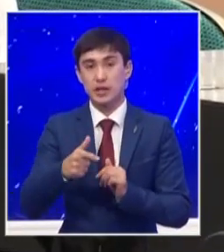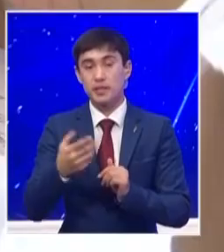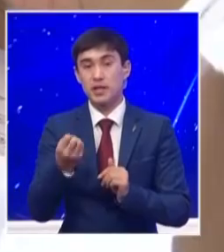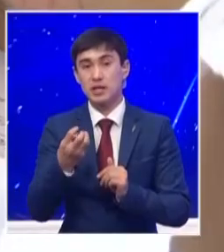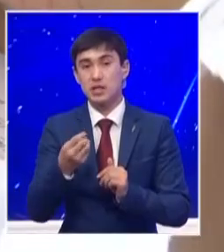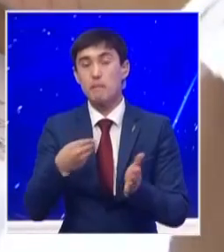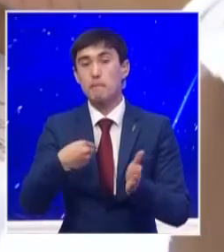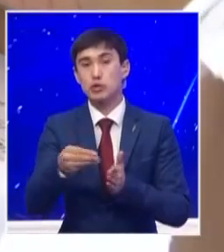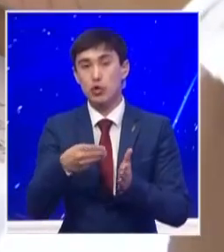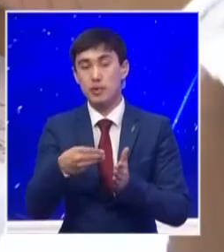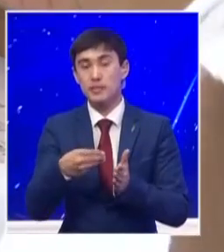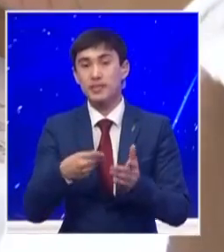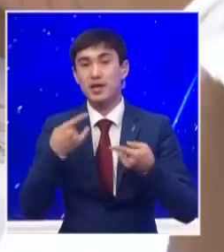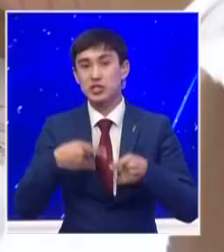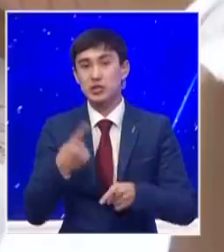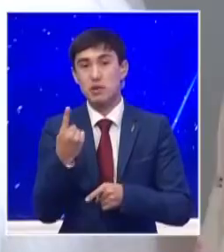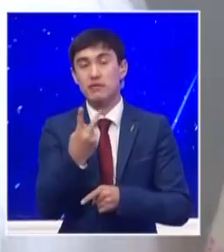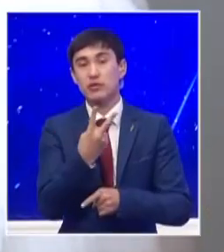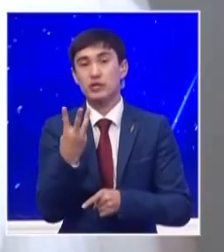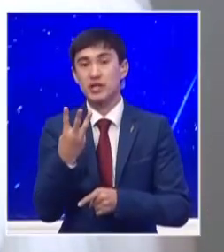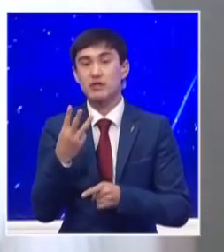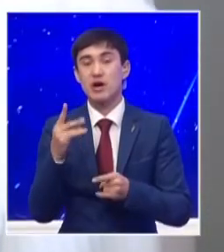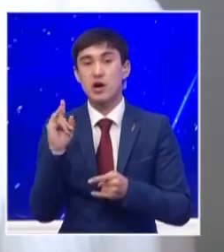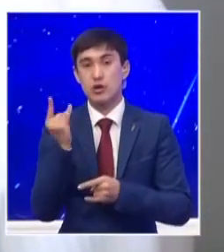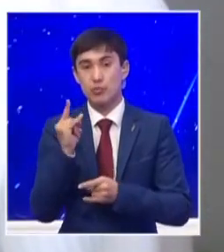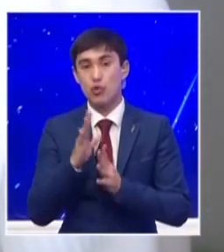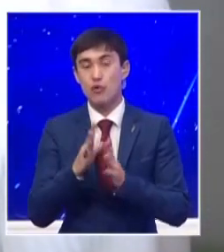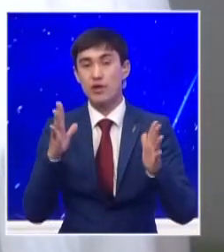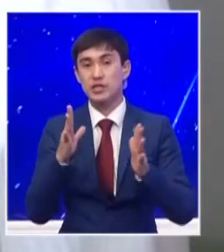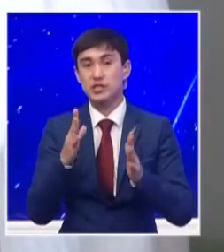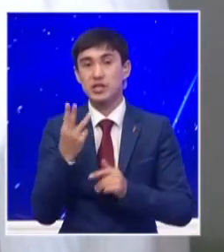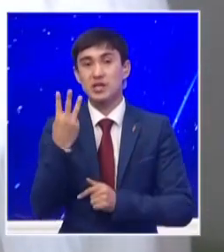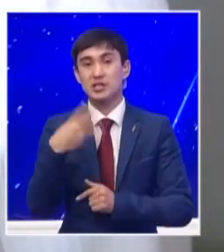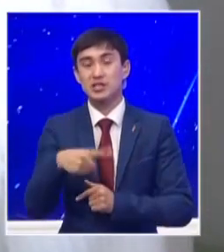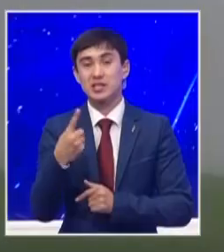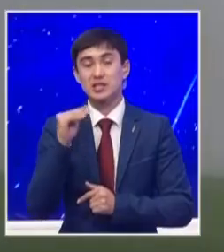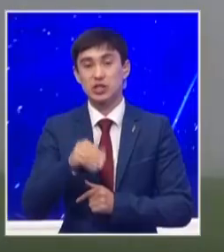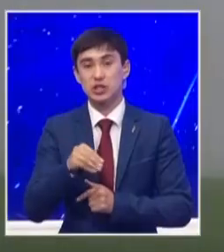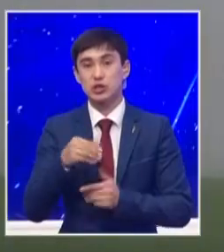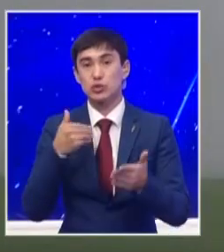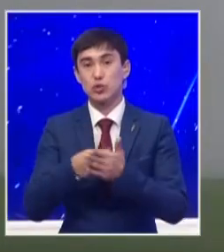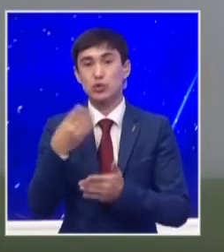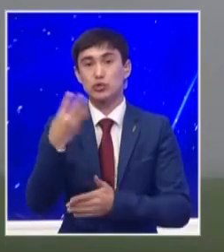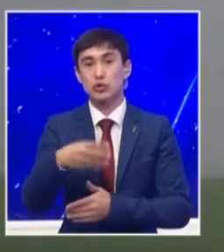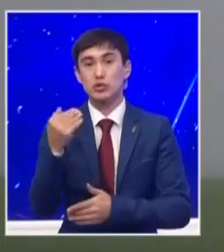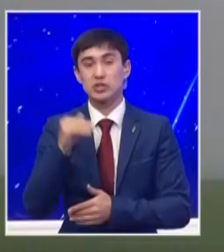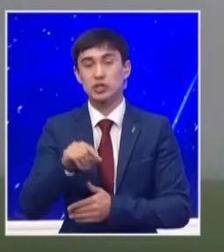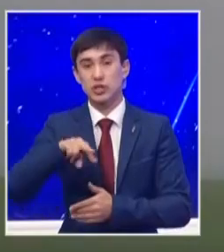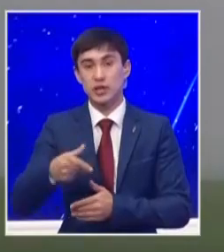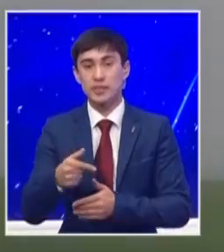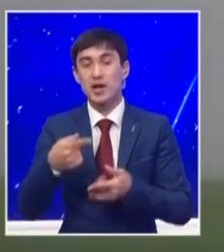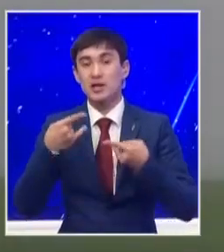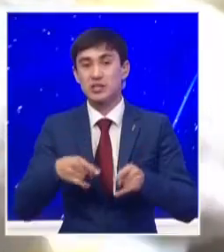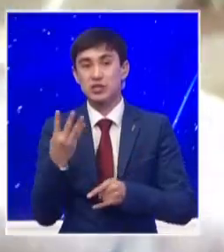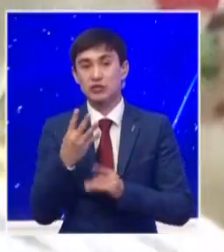также пособие на рождение первого второго и третьего ребёнка увеличились с 31.000 до 40.000 тенге на рождение